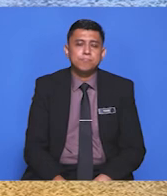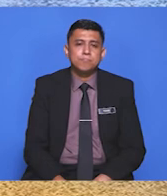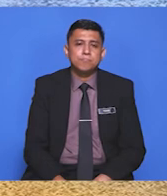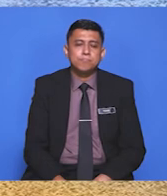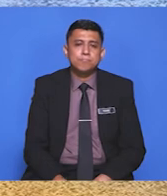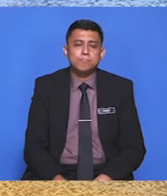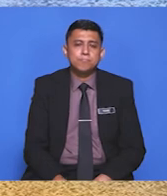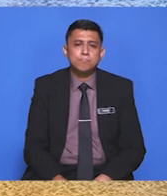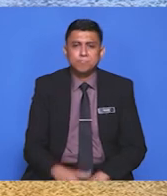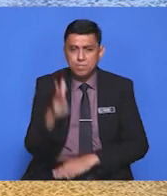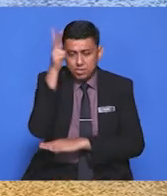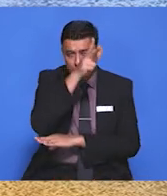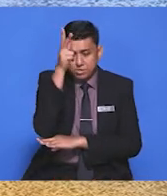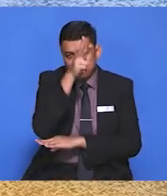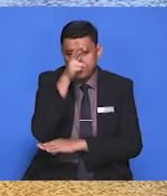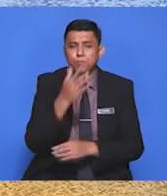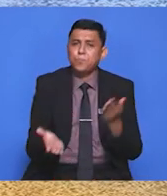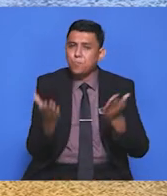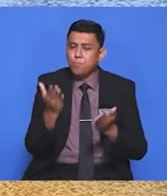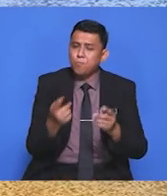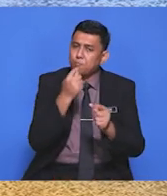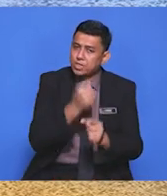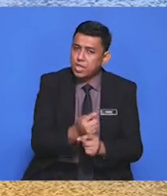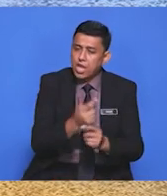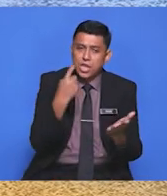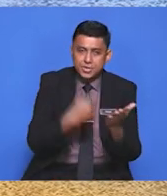sekalian, kerajaan mungkin